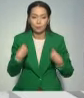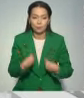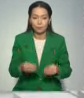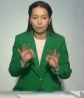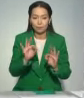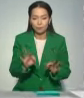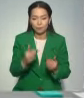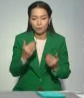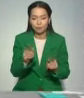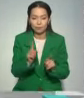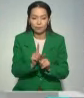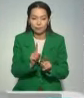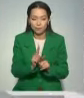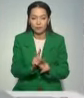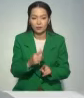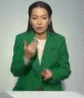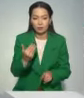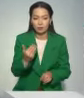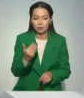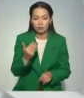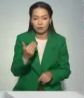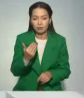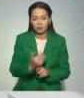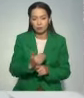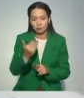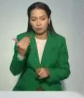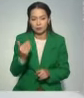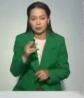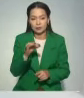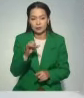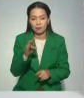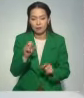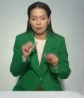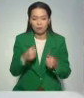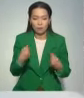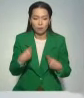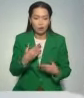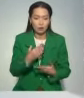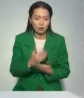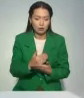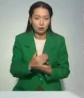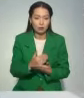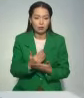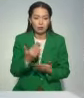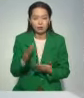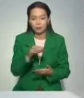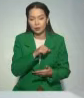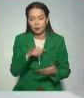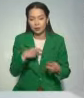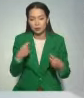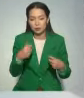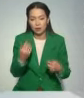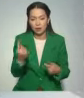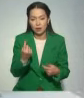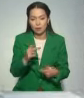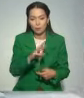образ дополнила массивный аквамариновое кольцо принадлежавшее Диане к слову билеты на гала-концерт По слухам продавались по цене до